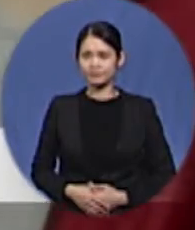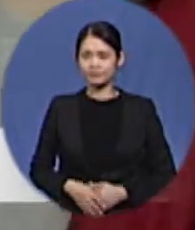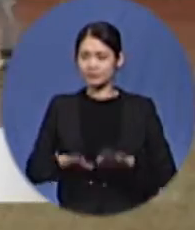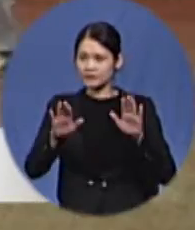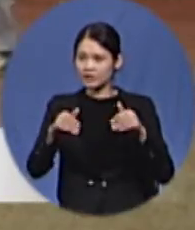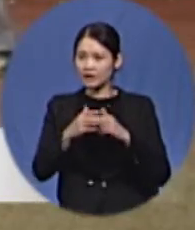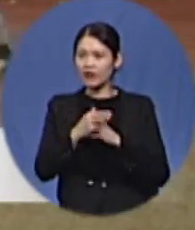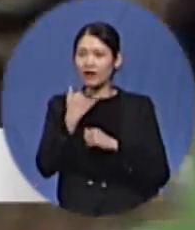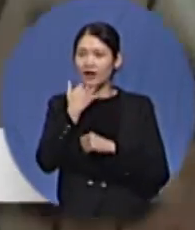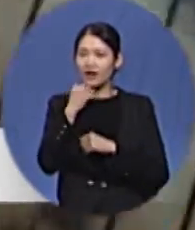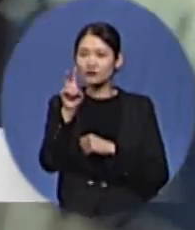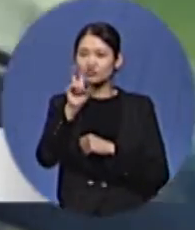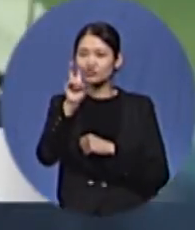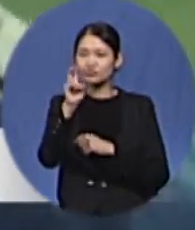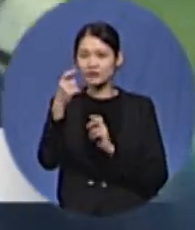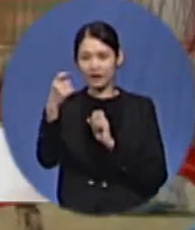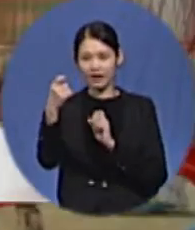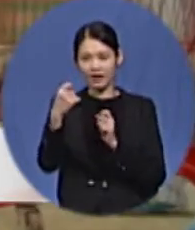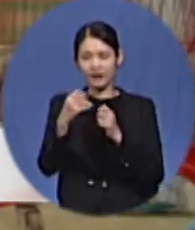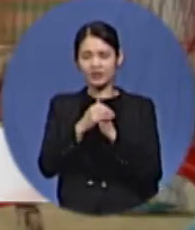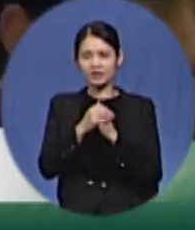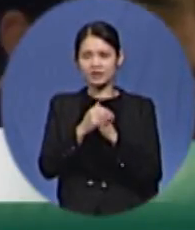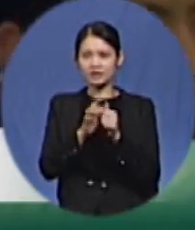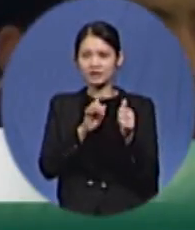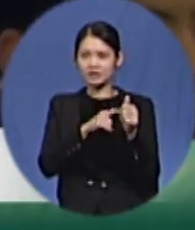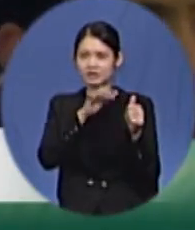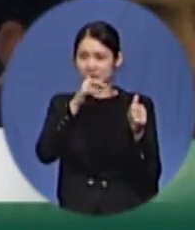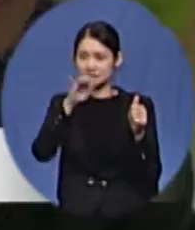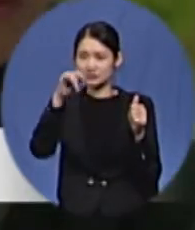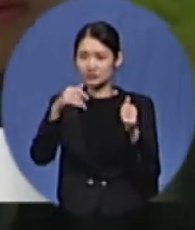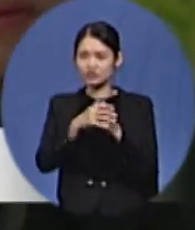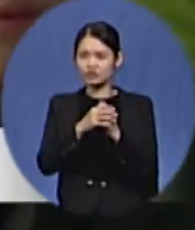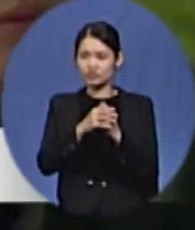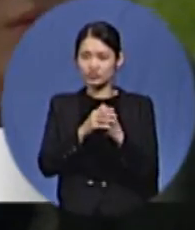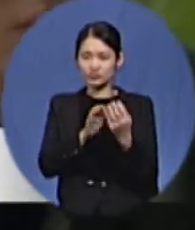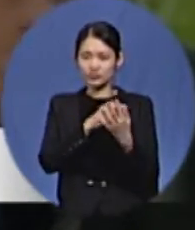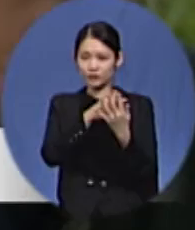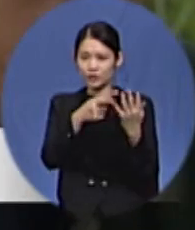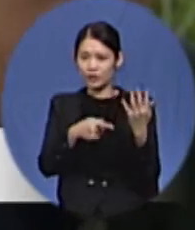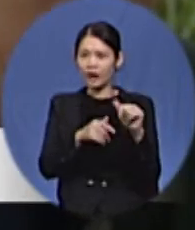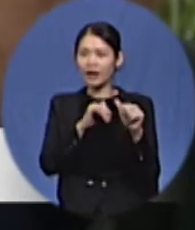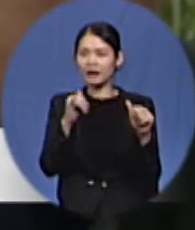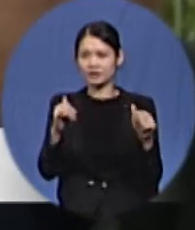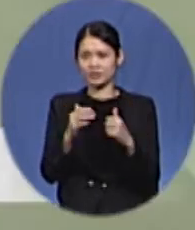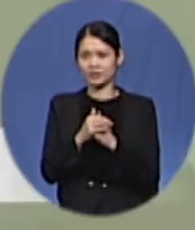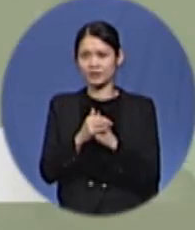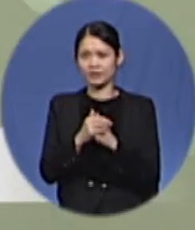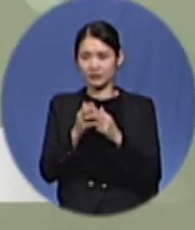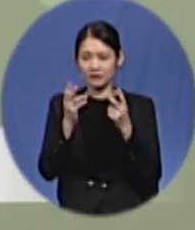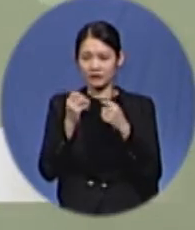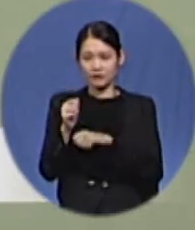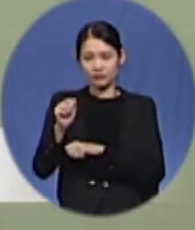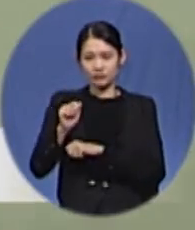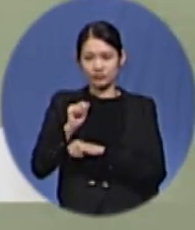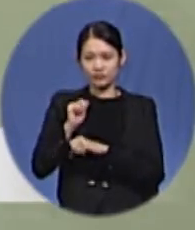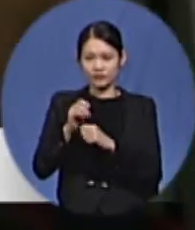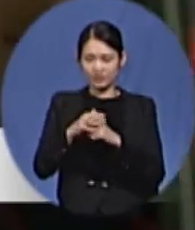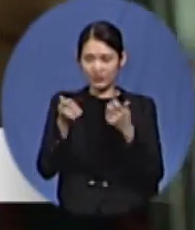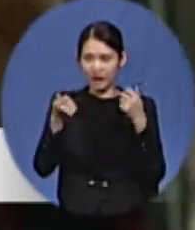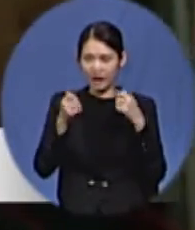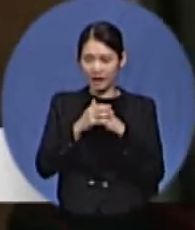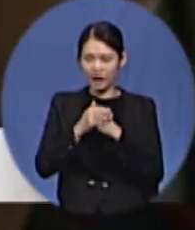이제 막 20살이 된 친구 용비, 상우, 지공, 두만은 입대하는 상우의 배웅을